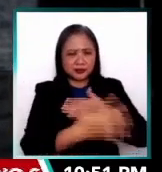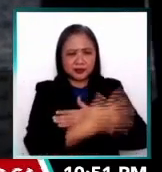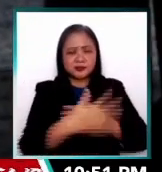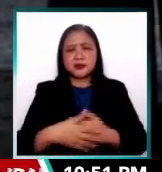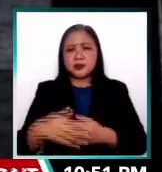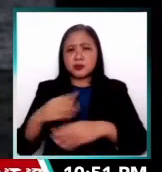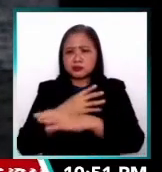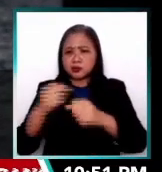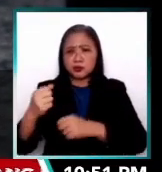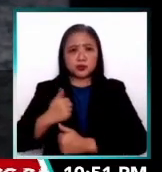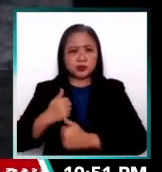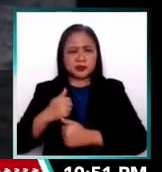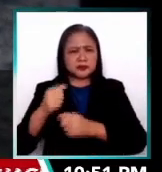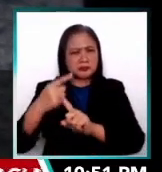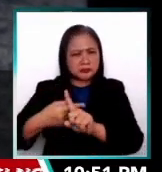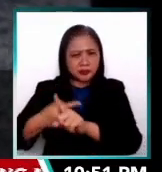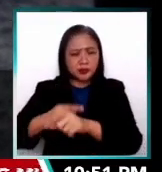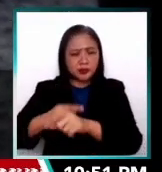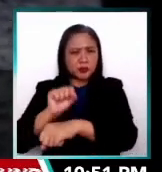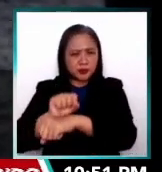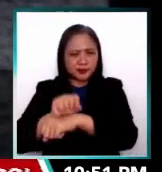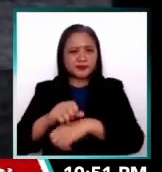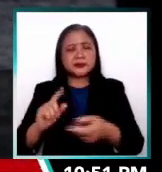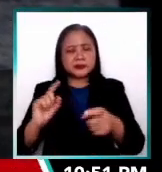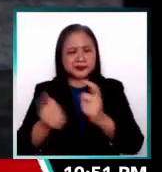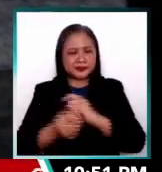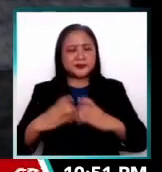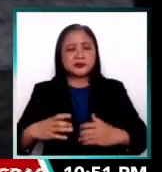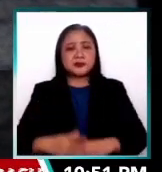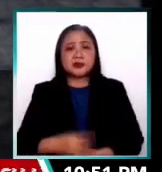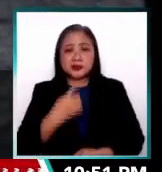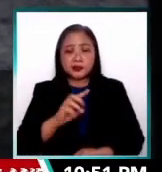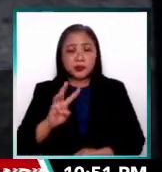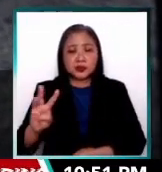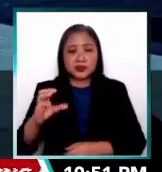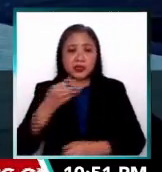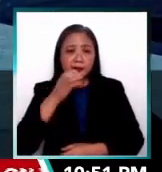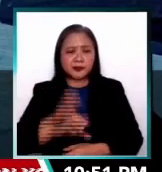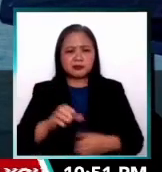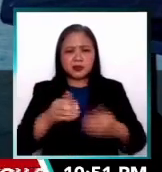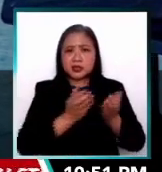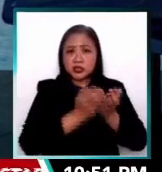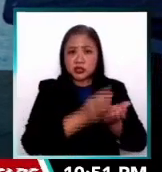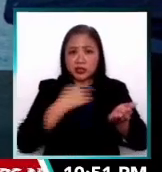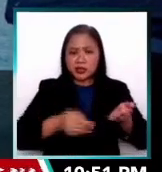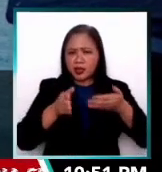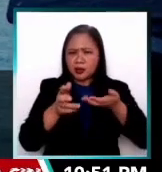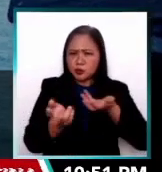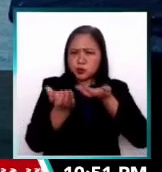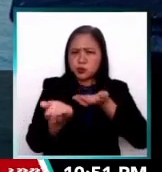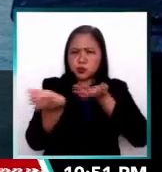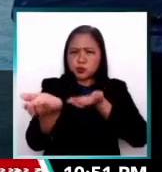sundalong ilang buwan nang naka-duty doon. Ayon sa AFP Western Command, binuntutan at niradyohan ng Chinese Coast Guard ang barko ng